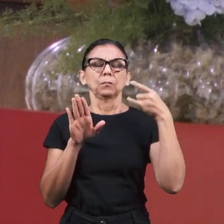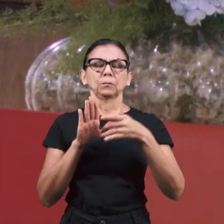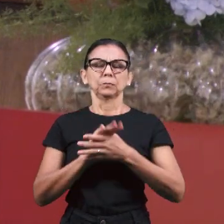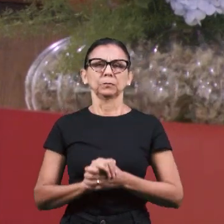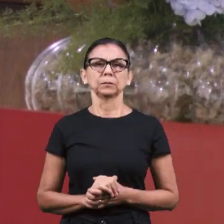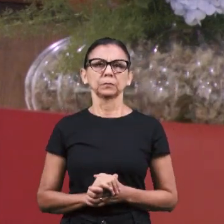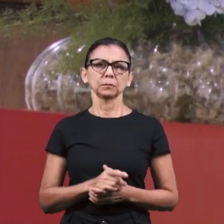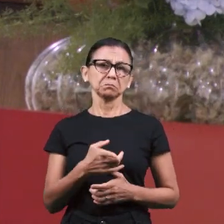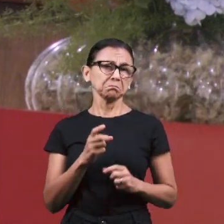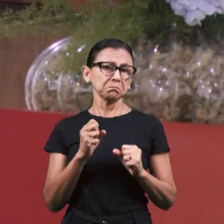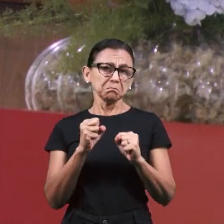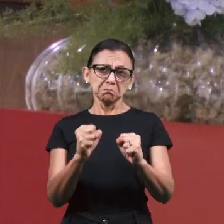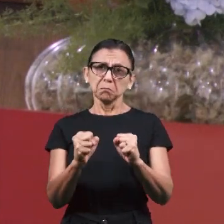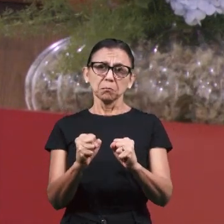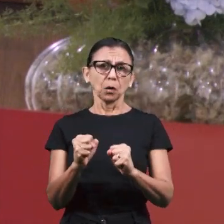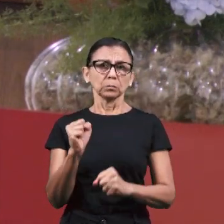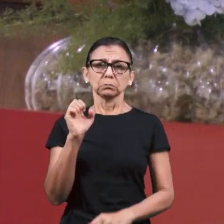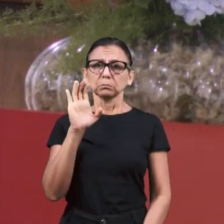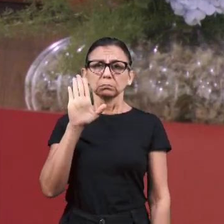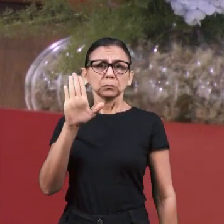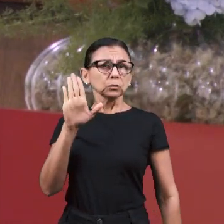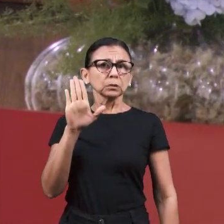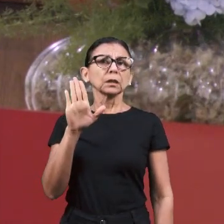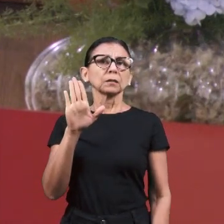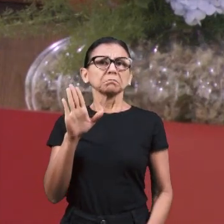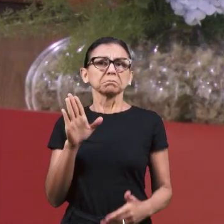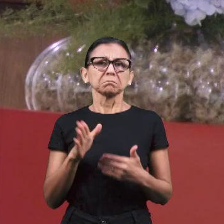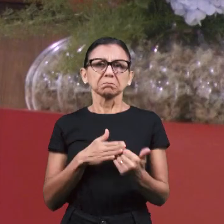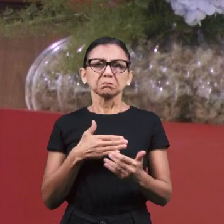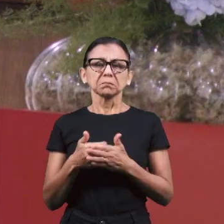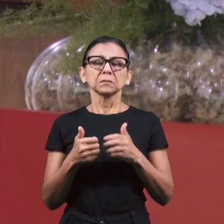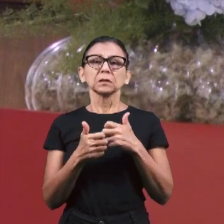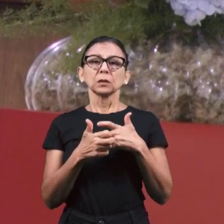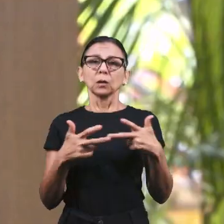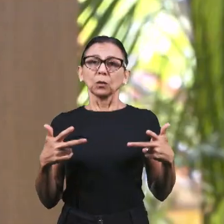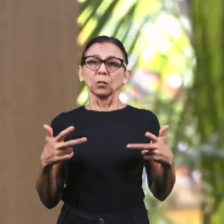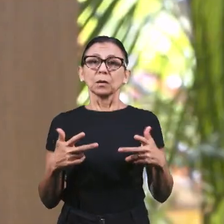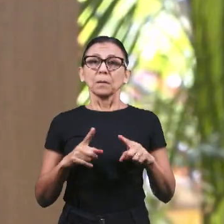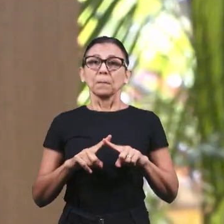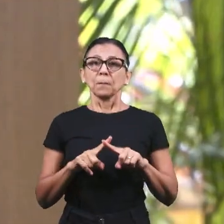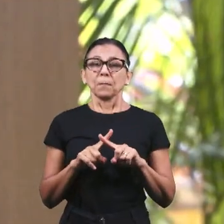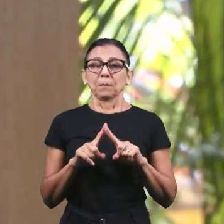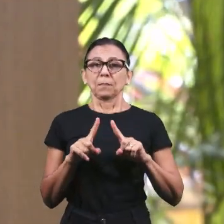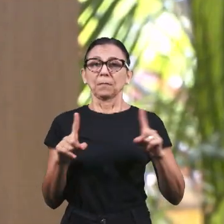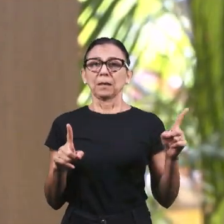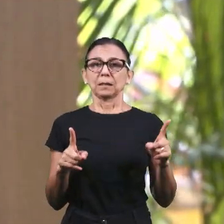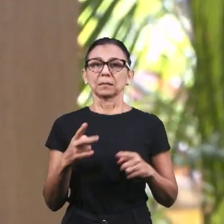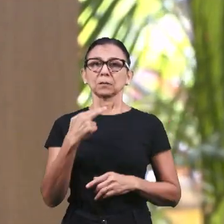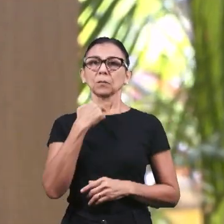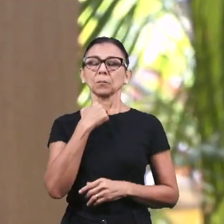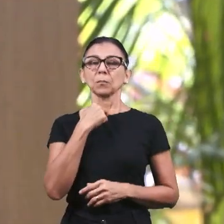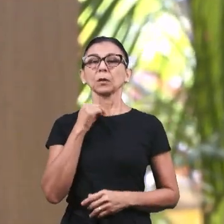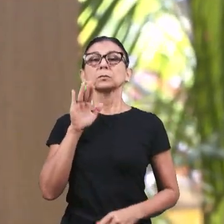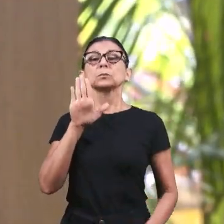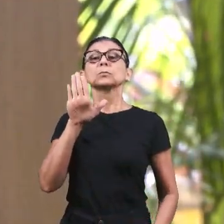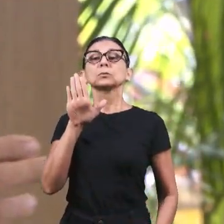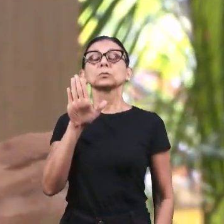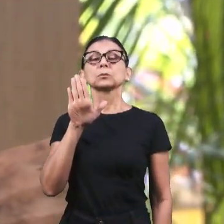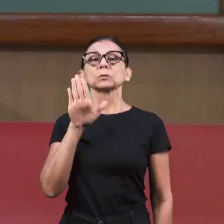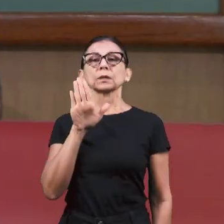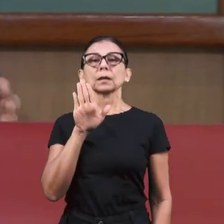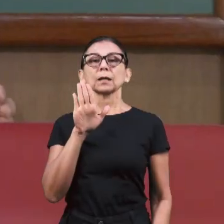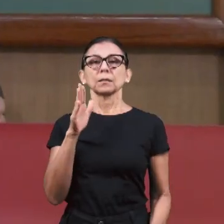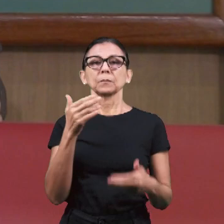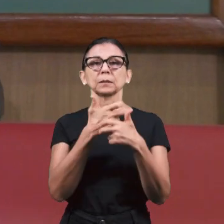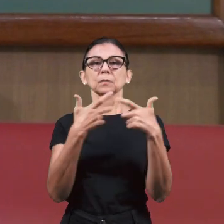l'or. Vous pouvez jurer pour l'or ici, mais vous ne pouvez pas jurer pour les choses sacrées. Mais pour